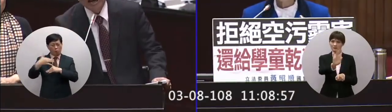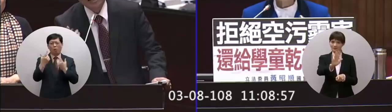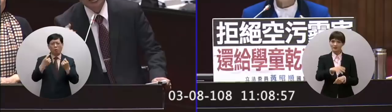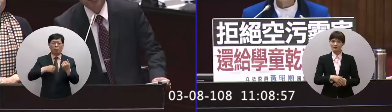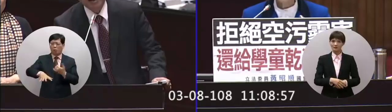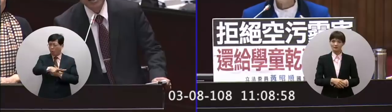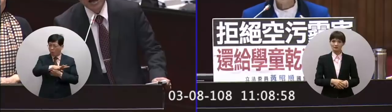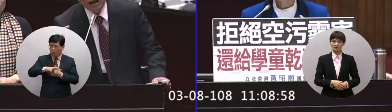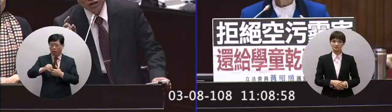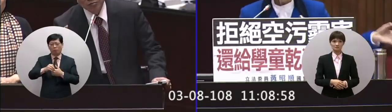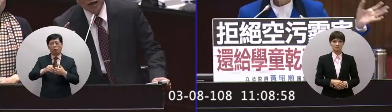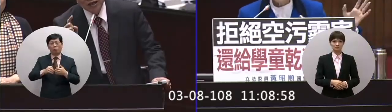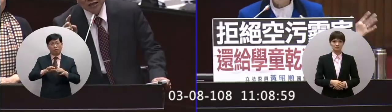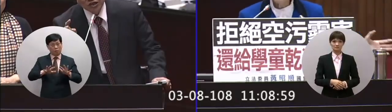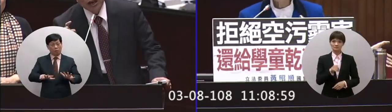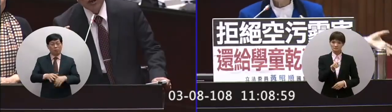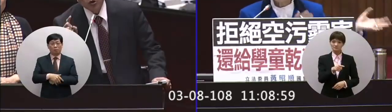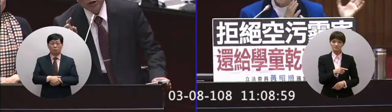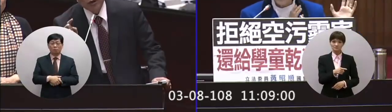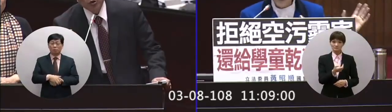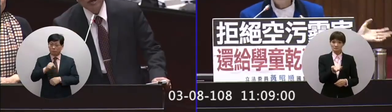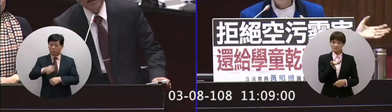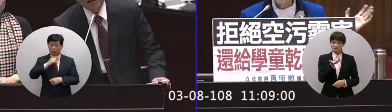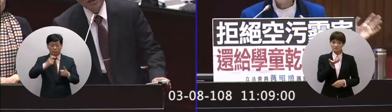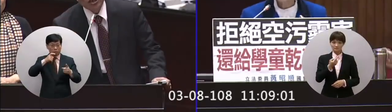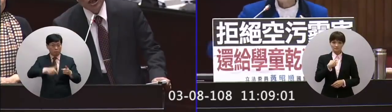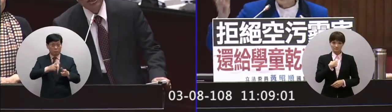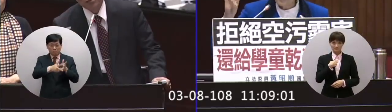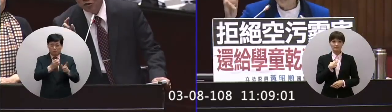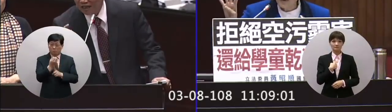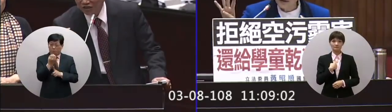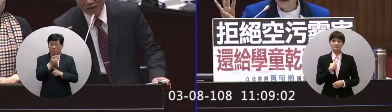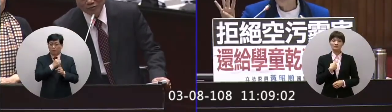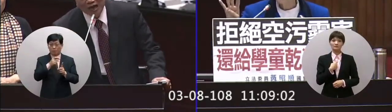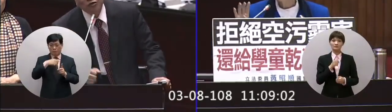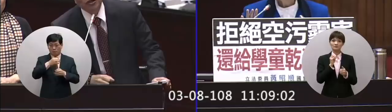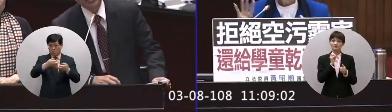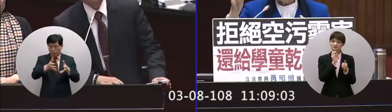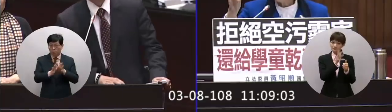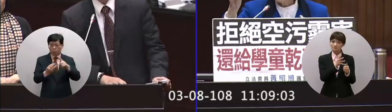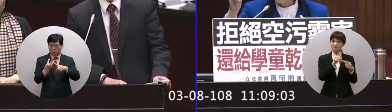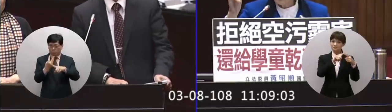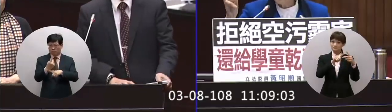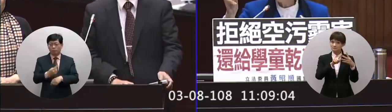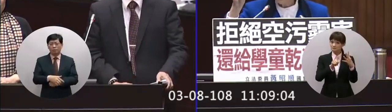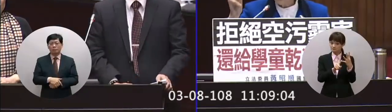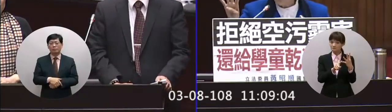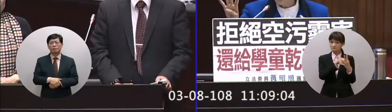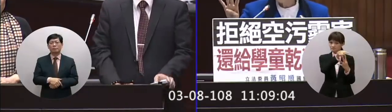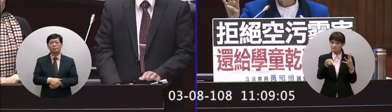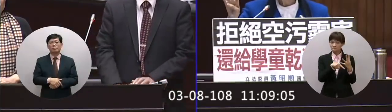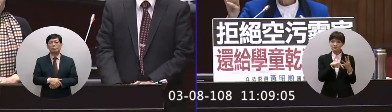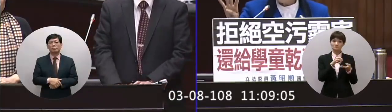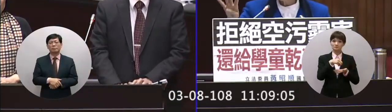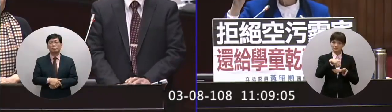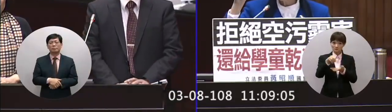问题嘛，否定我才跟你讲接地气。啊，今嘛，你能不能把我刚才给你的四个问题，四个问题带回